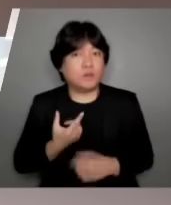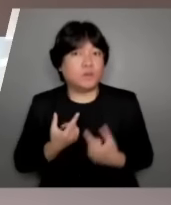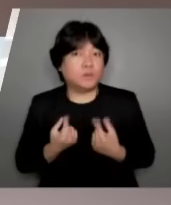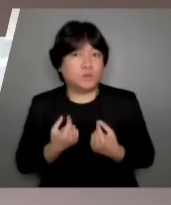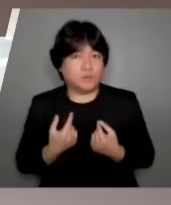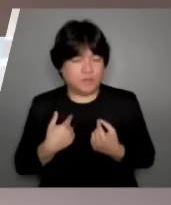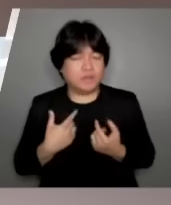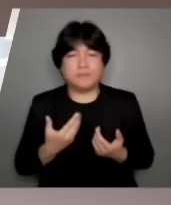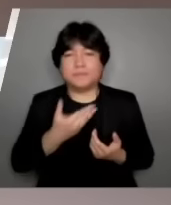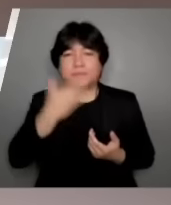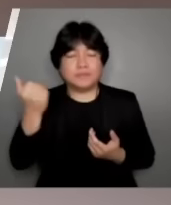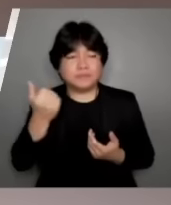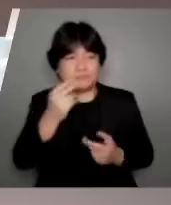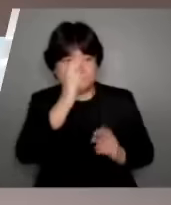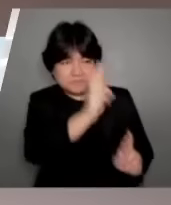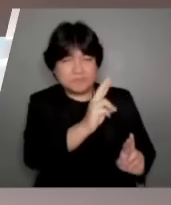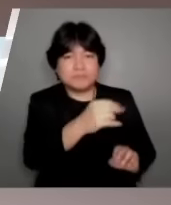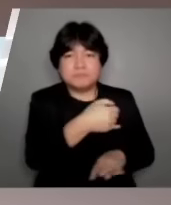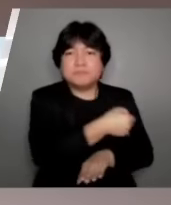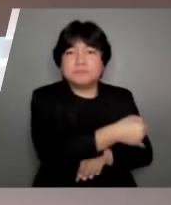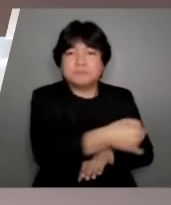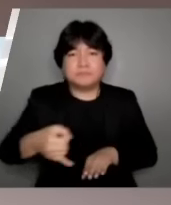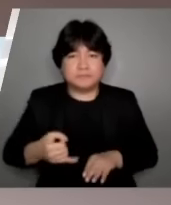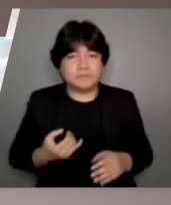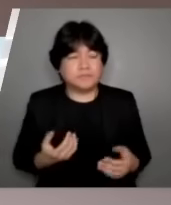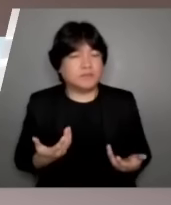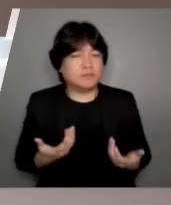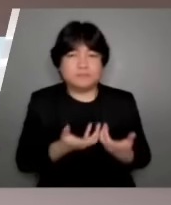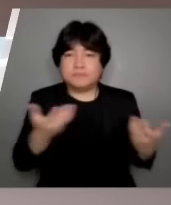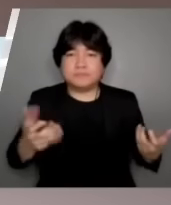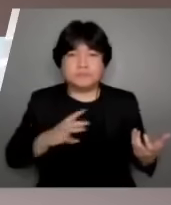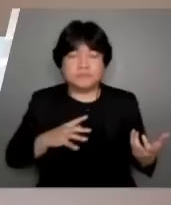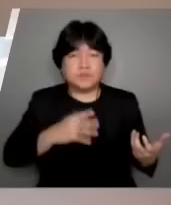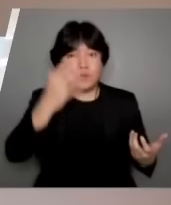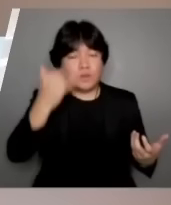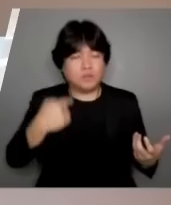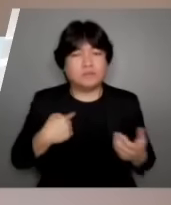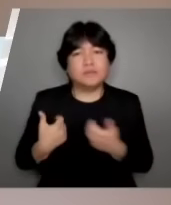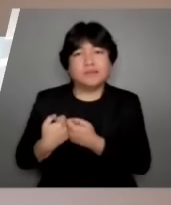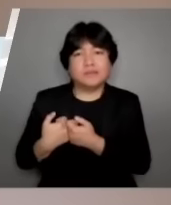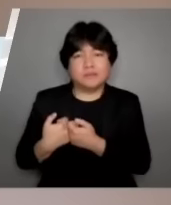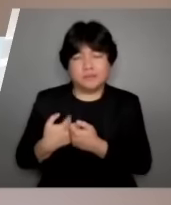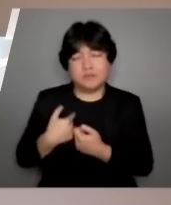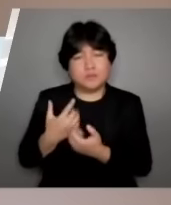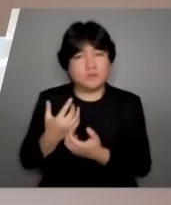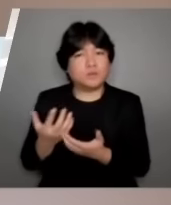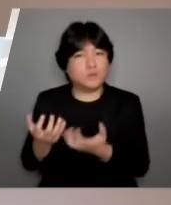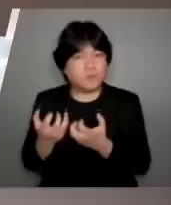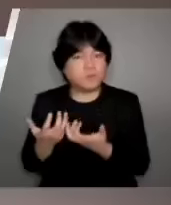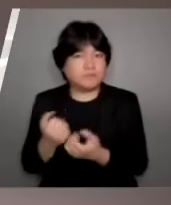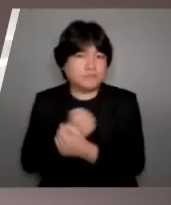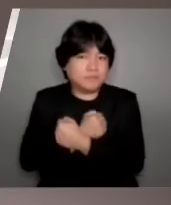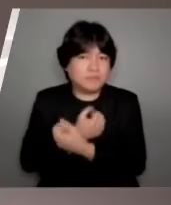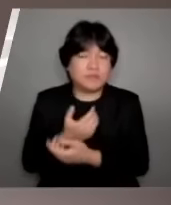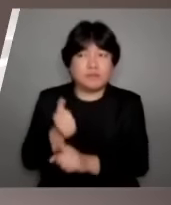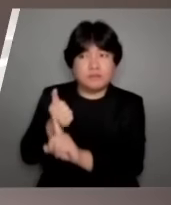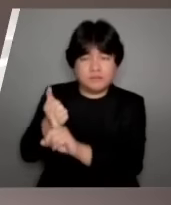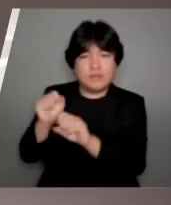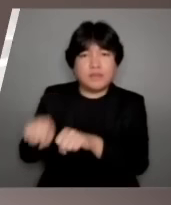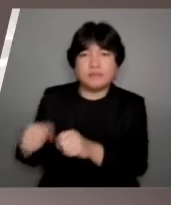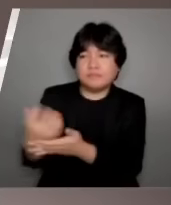sa relationship ko. Kasi pinaglaban ko po si Chloe dahil gusto ko po siya. Si Chloe po may sarili po siyang income. Lahat po ng